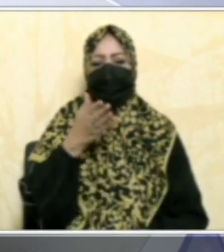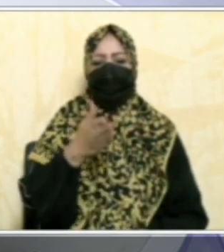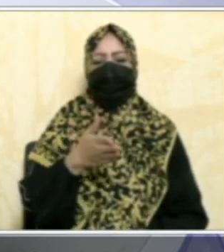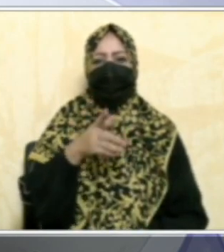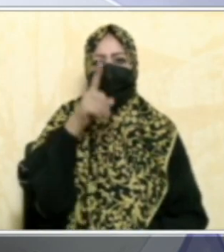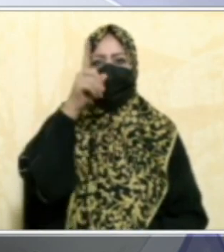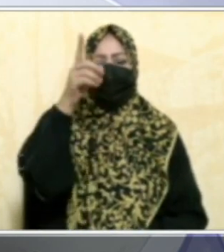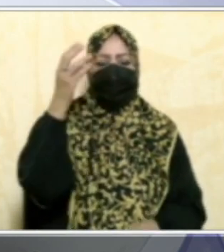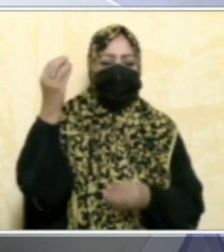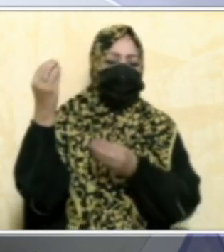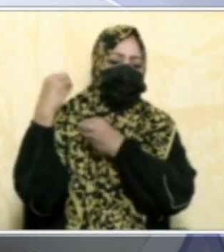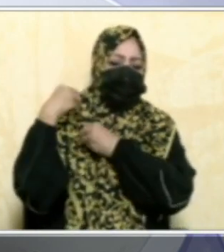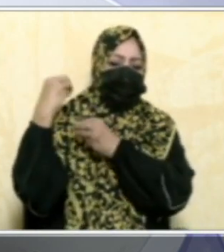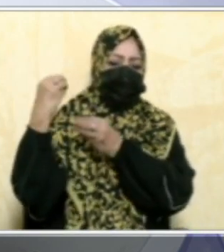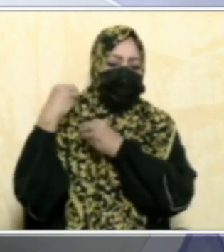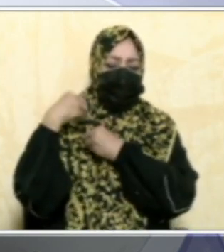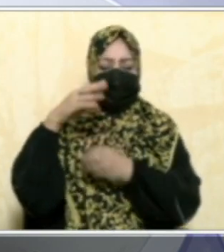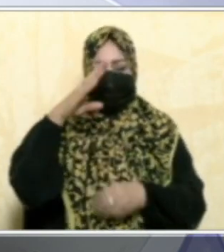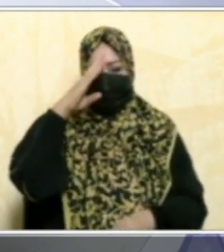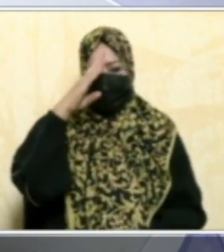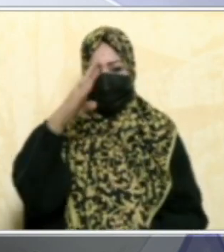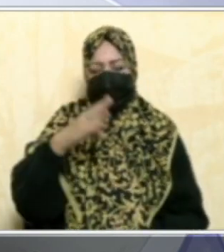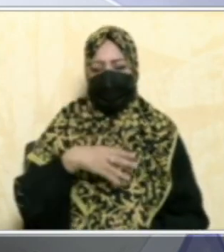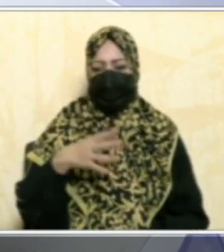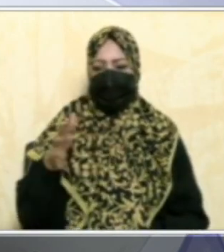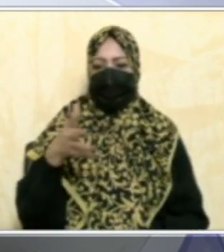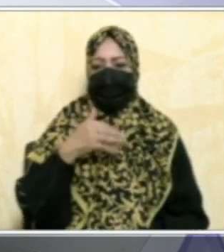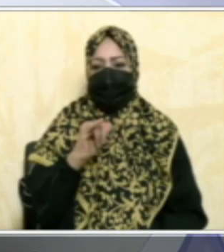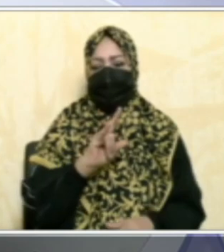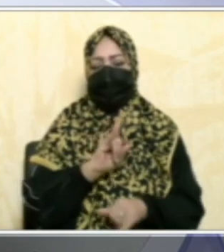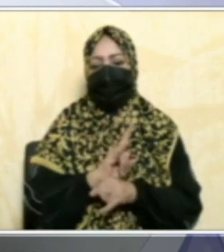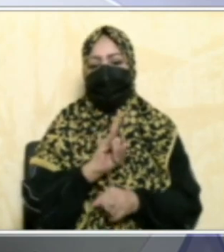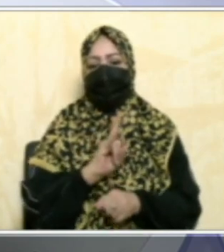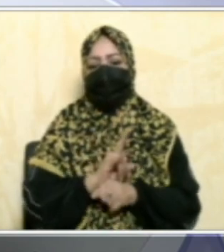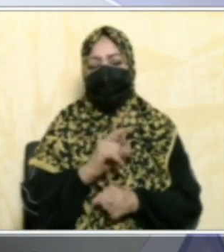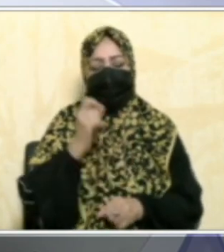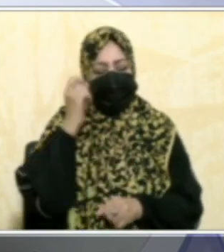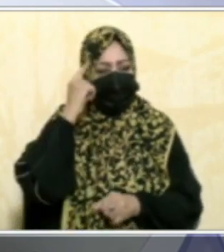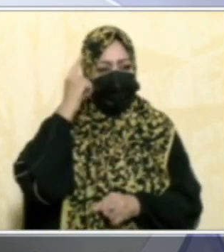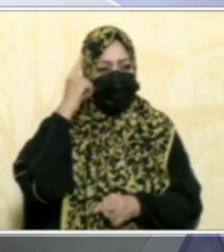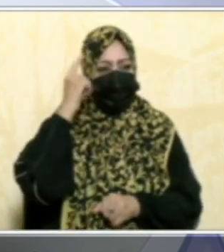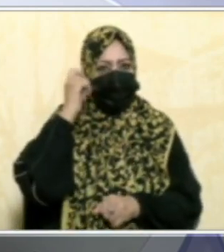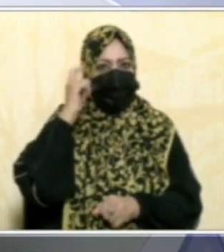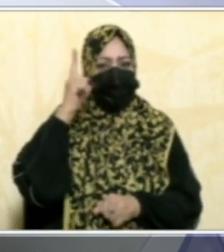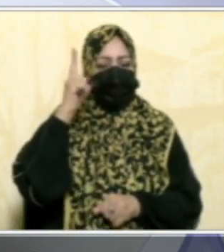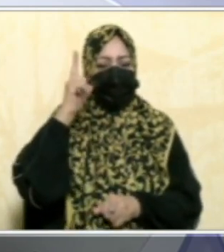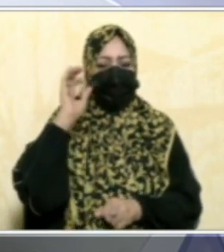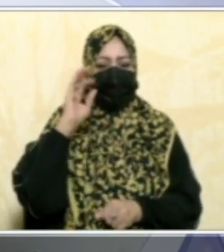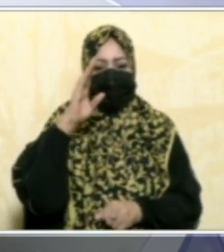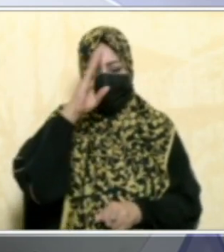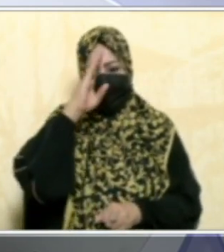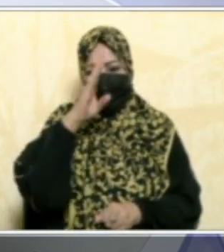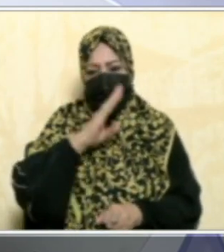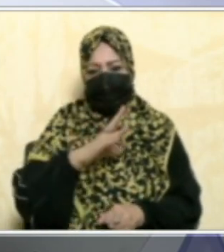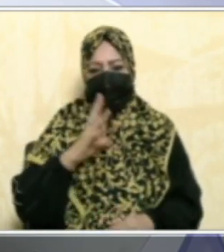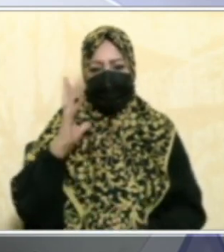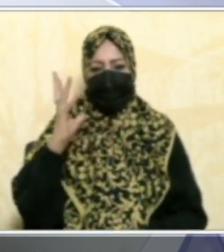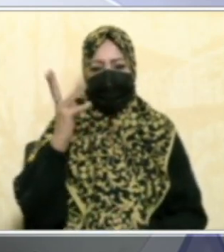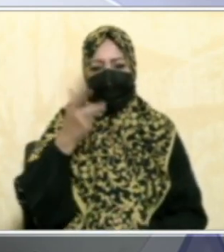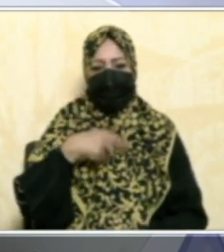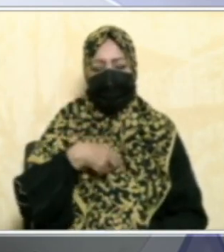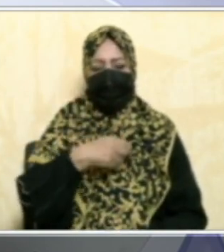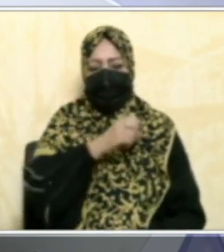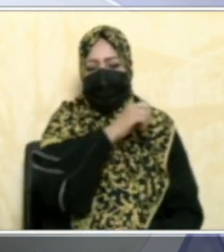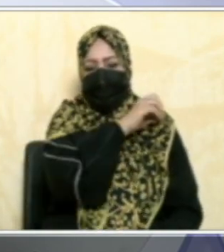أخانا منصور على هذا التذكير، بارك الله فيه. أهلنا في غزة وفي فلسطين